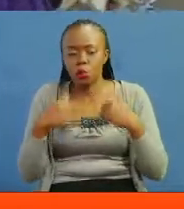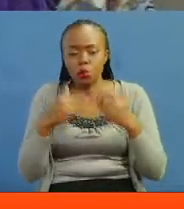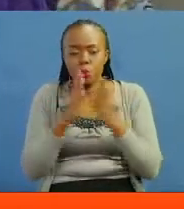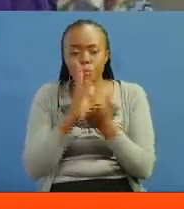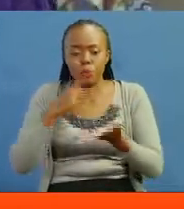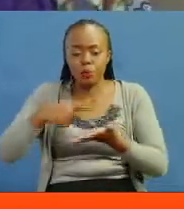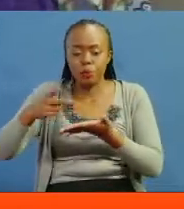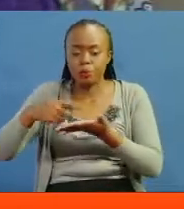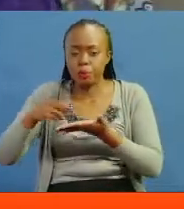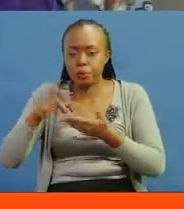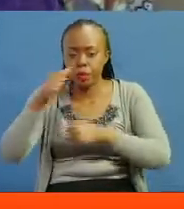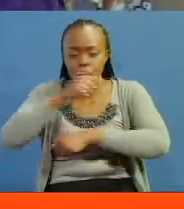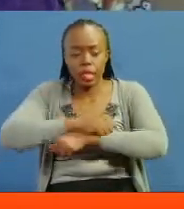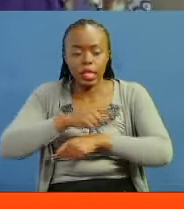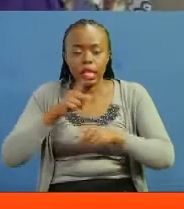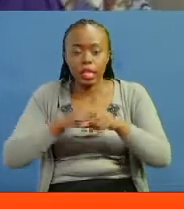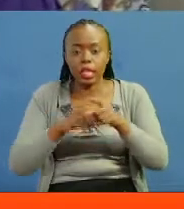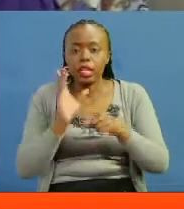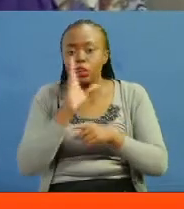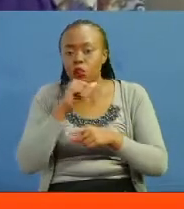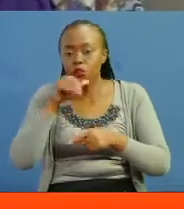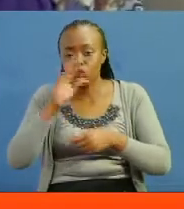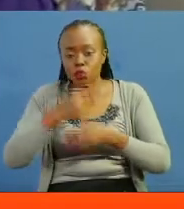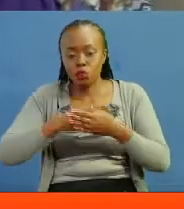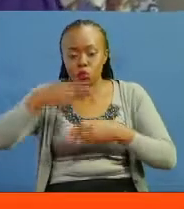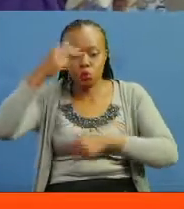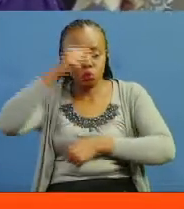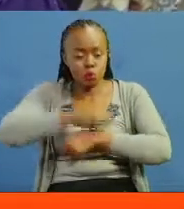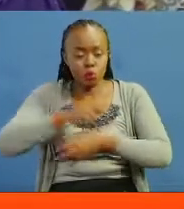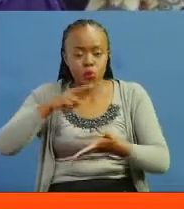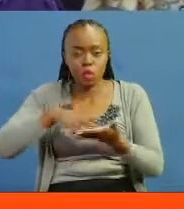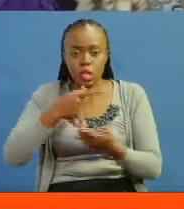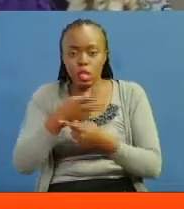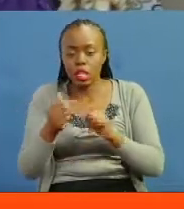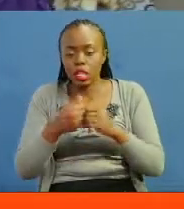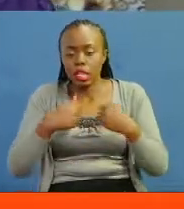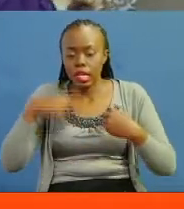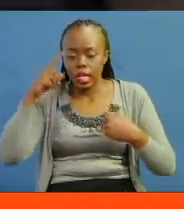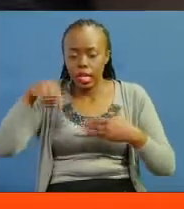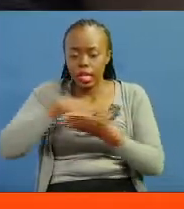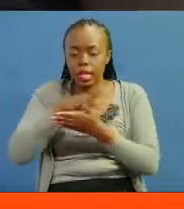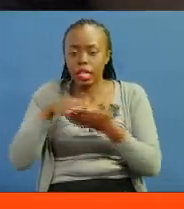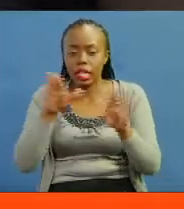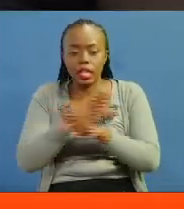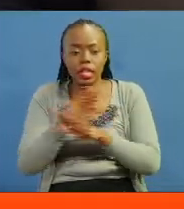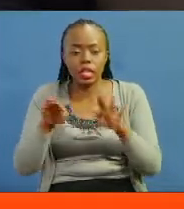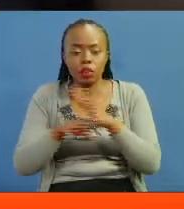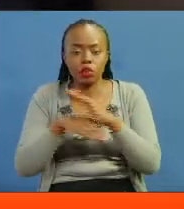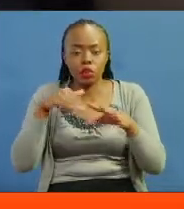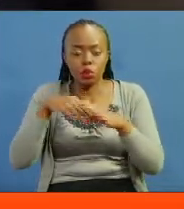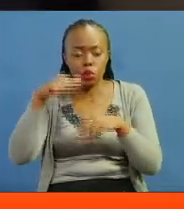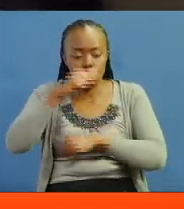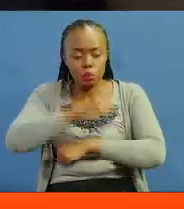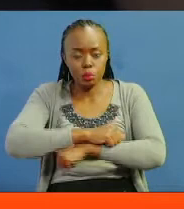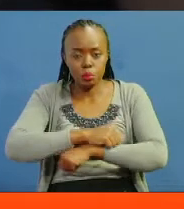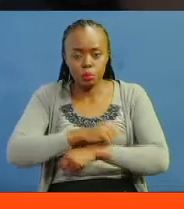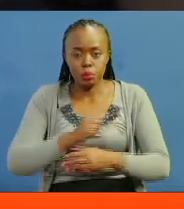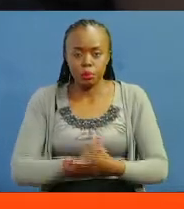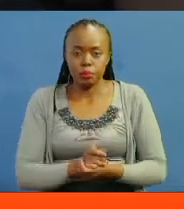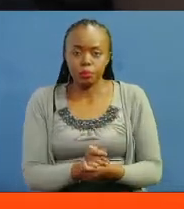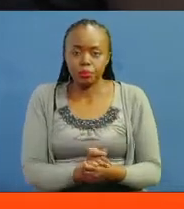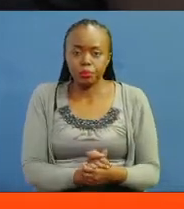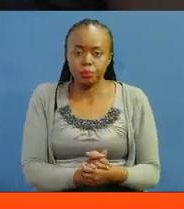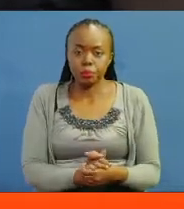kumlipia karo hadi atakapohitimu sekondari na usimamizi wa kamili wa mahitaji yake yote ya shule.